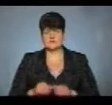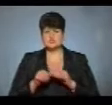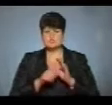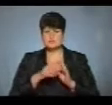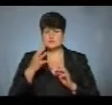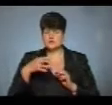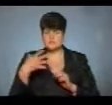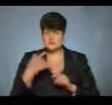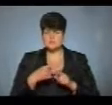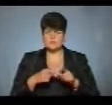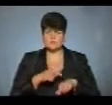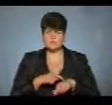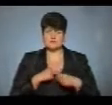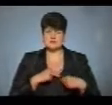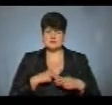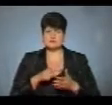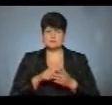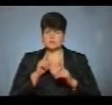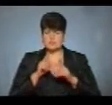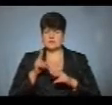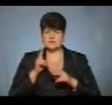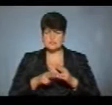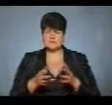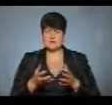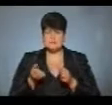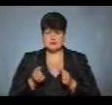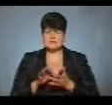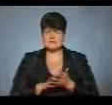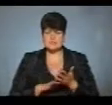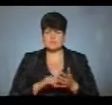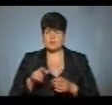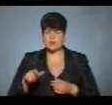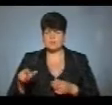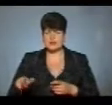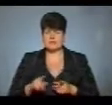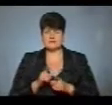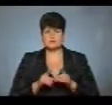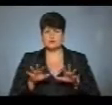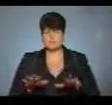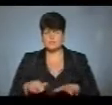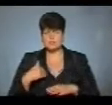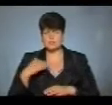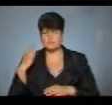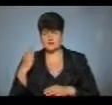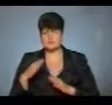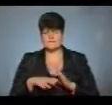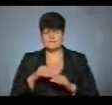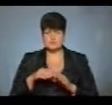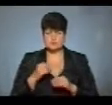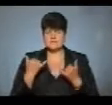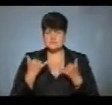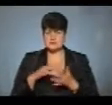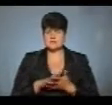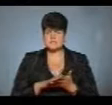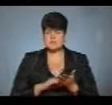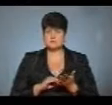16:45 за півгодини працівники Тернопільської міської ради завершать приймати заяви громадян на зміну місця голосування на парламентських виборах. Зараз заяви